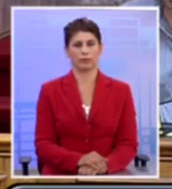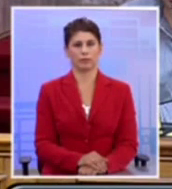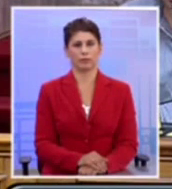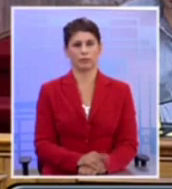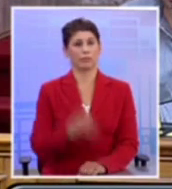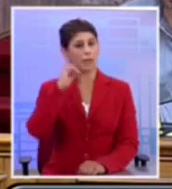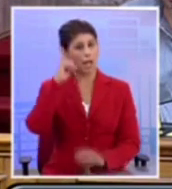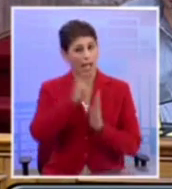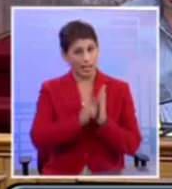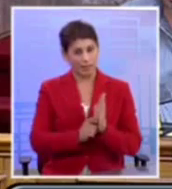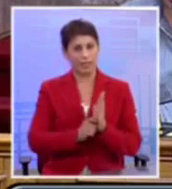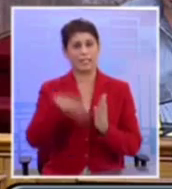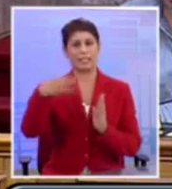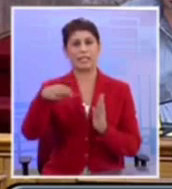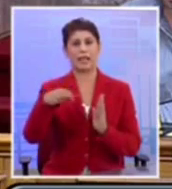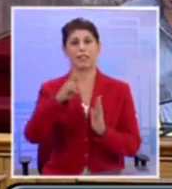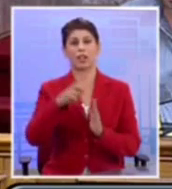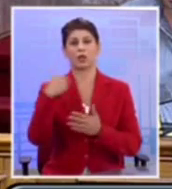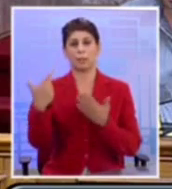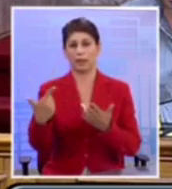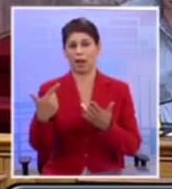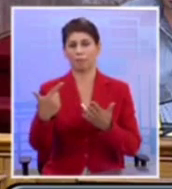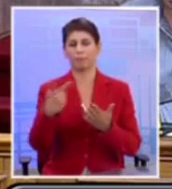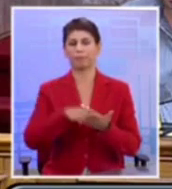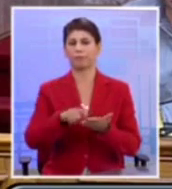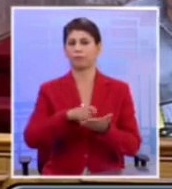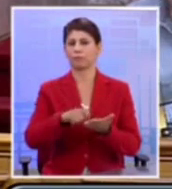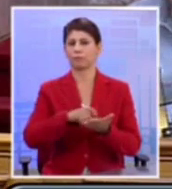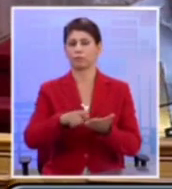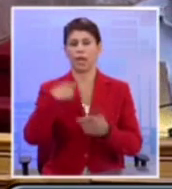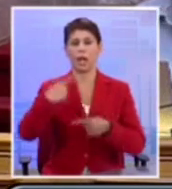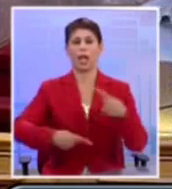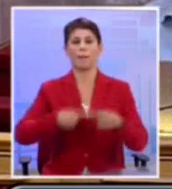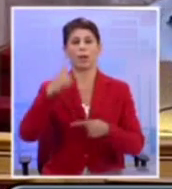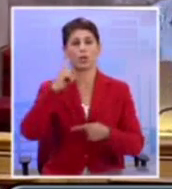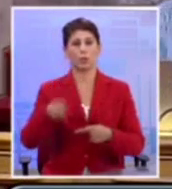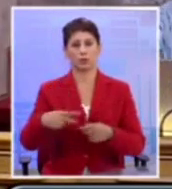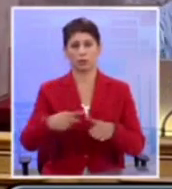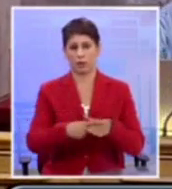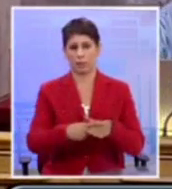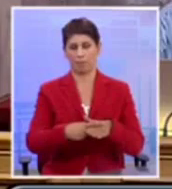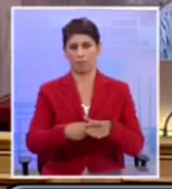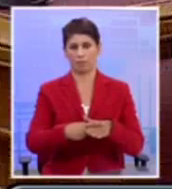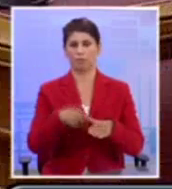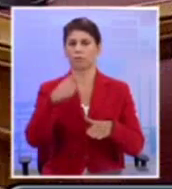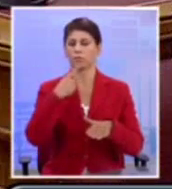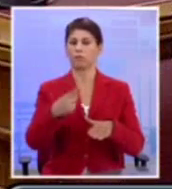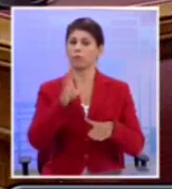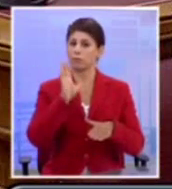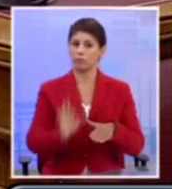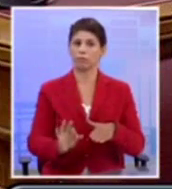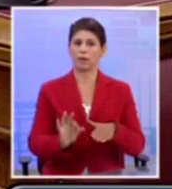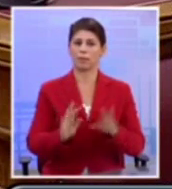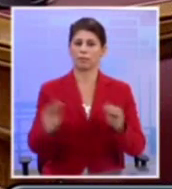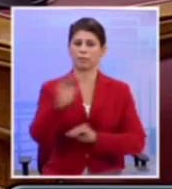Στην έκθεση αυτή, στη σελίδα 27, αναφέρεται ότι οι εμπειρογνώμονες του Ταμείου υποστηρίζουν ότι στην πραγματικότητα η αναδιάρθρωση του